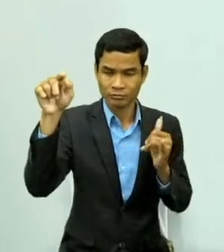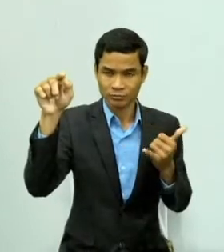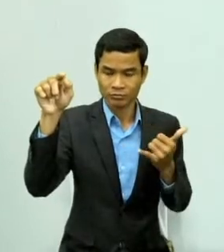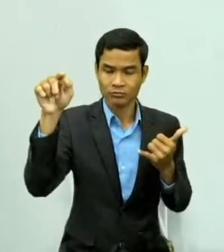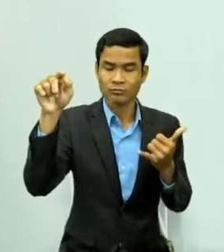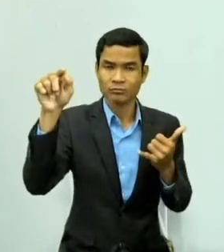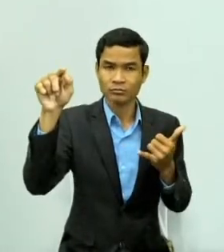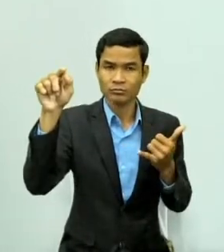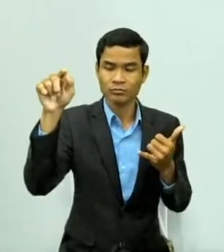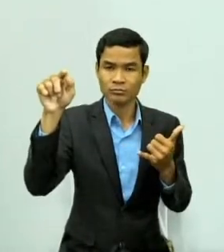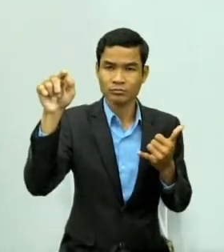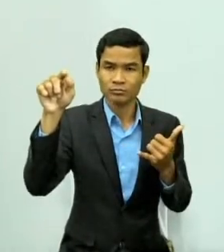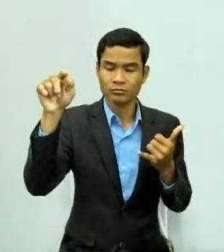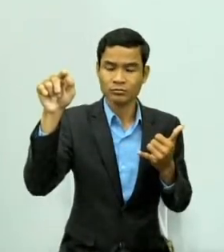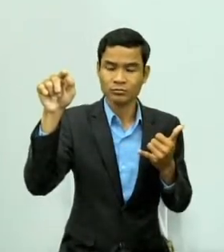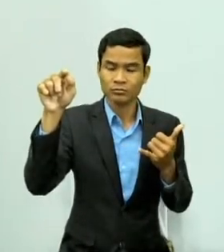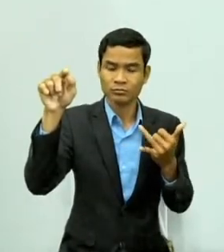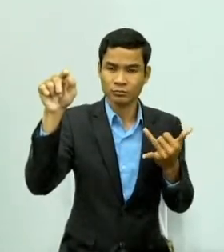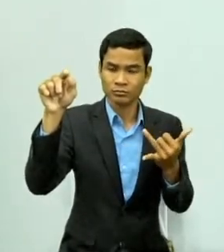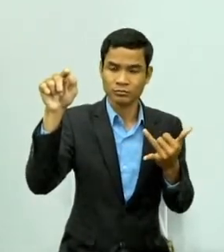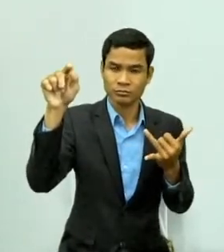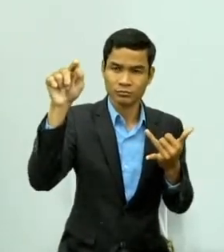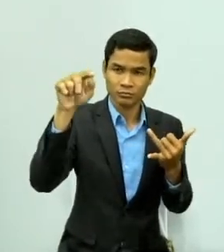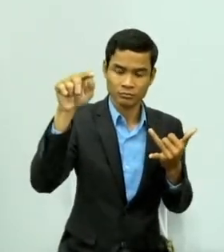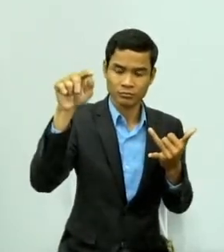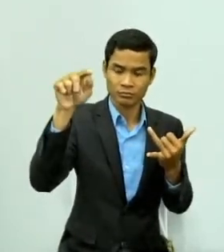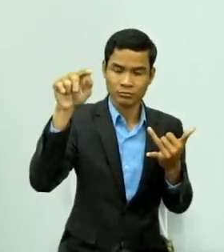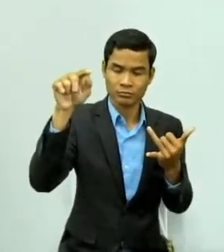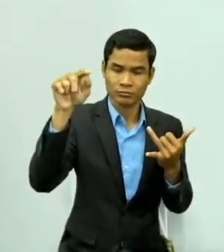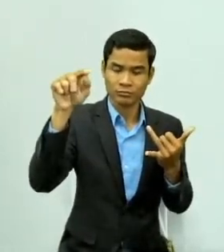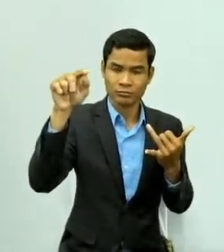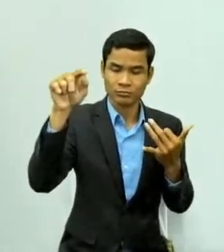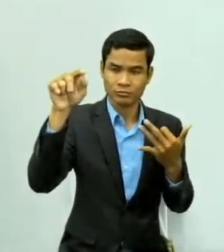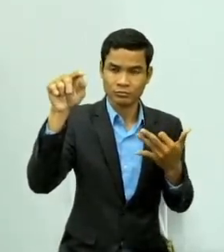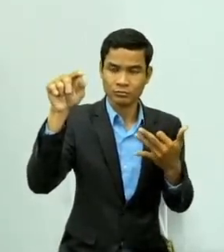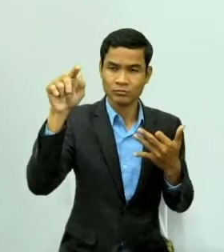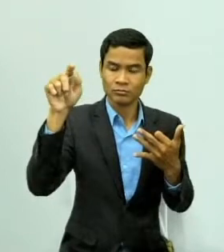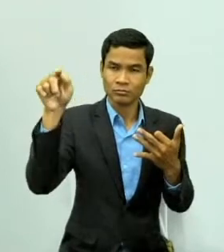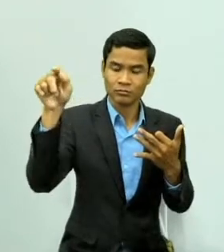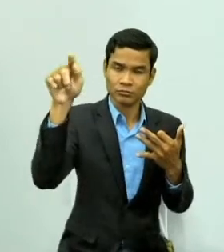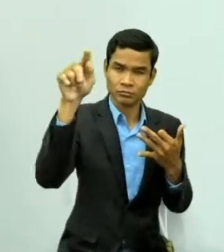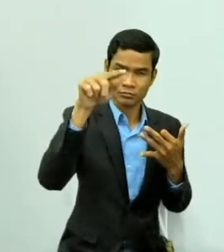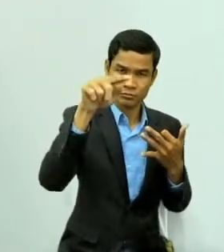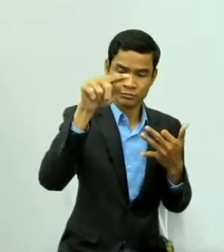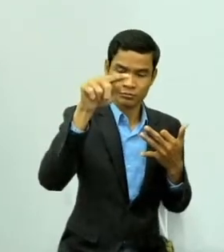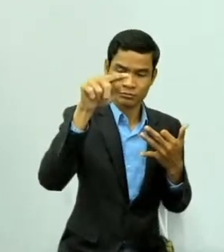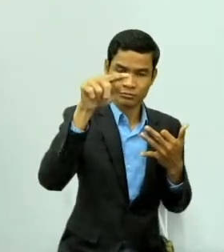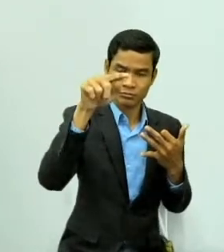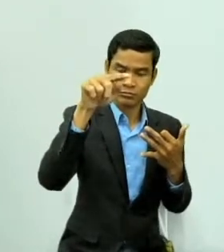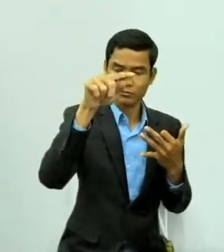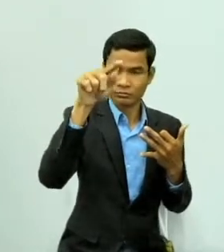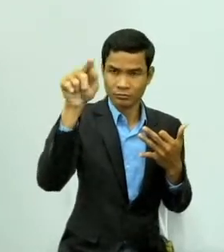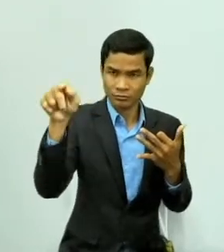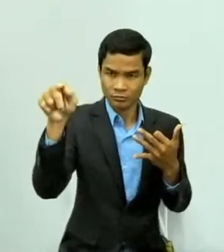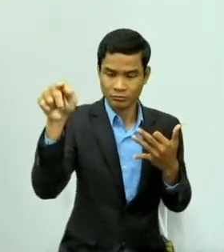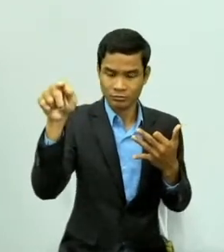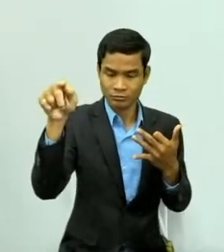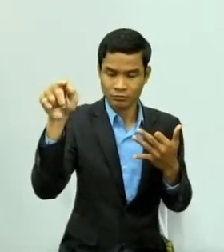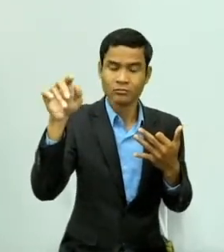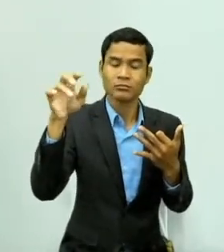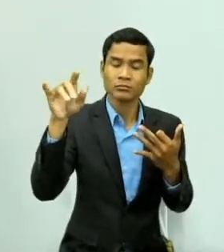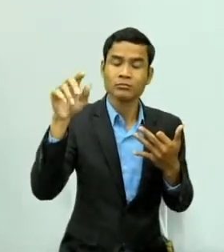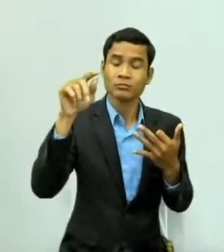ងទៅលើ7កោងផ្កាប់8កោងផ្កាប់ពីឆ្វេងទៅ